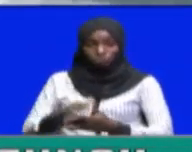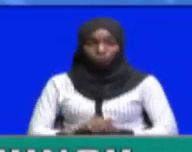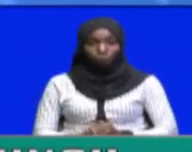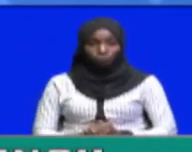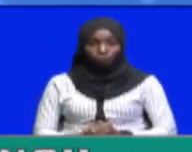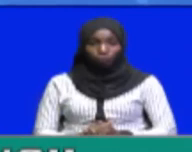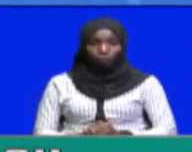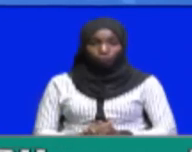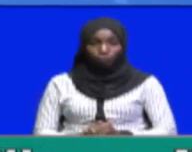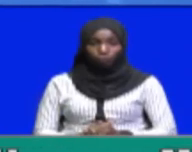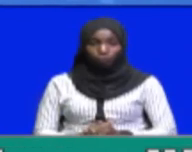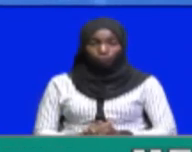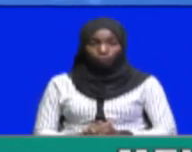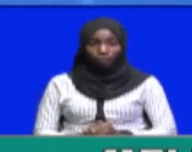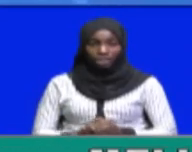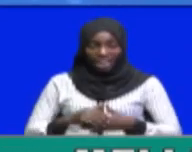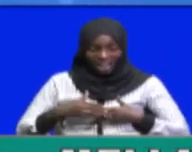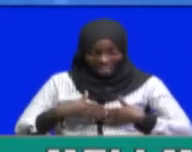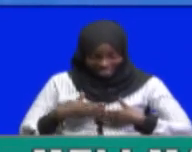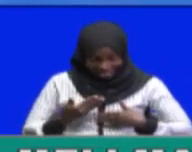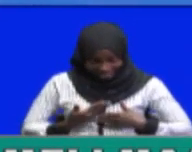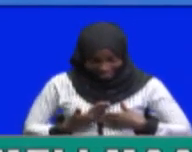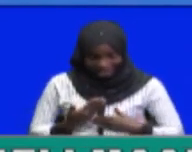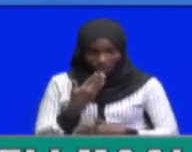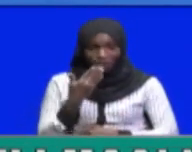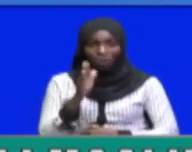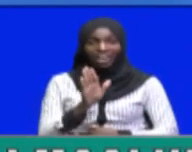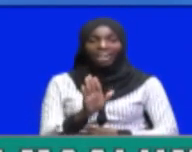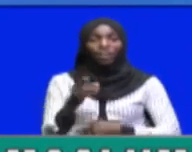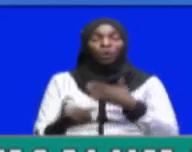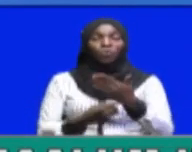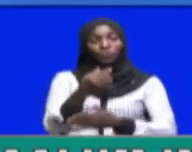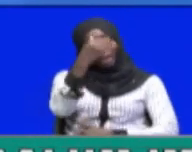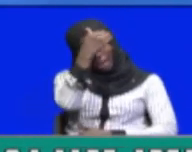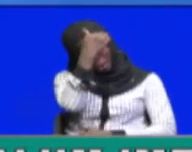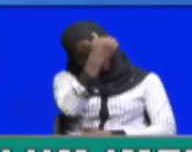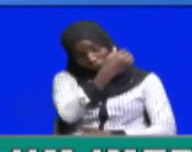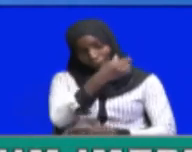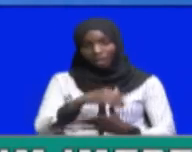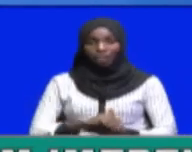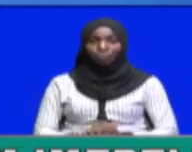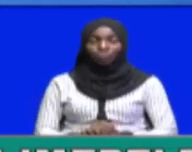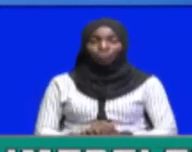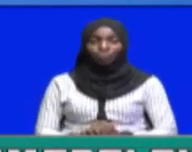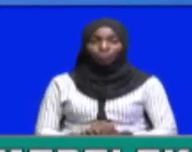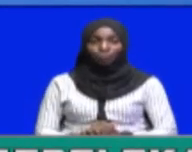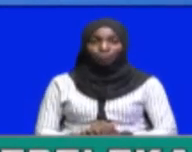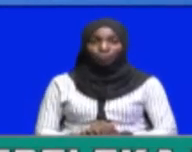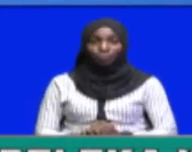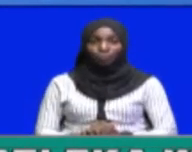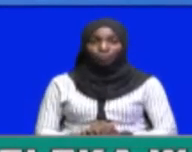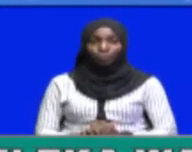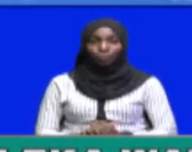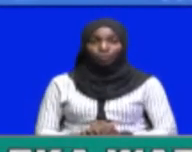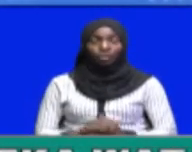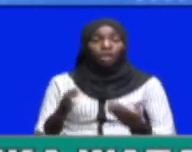ZBC. Ni kushukuru Kailani kwa taarifa yako hiyo kutoka Pemba. Tukirejea Unguja, umoja wa